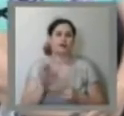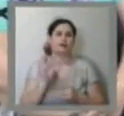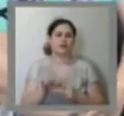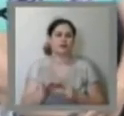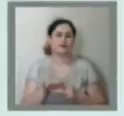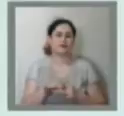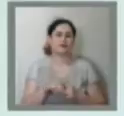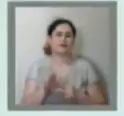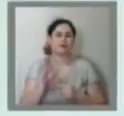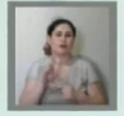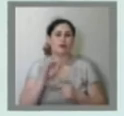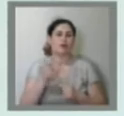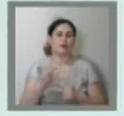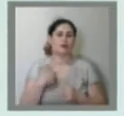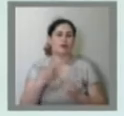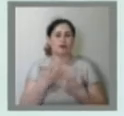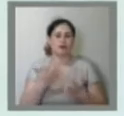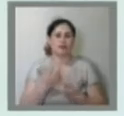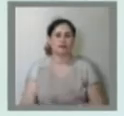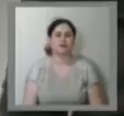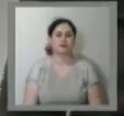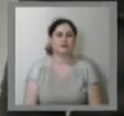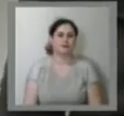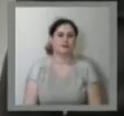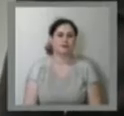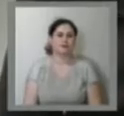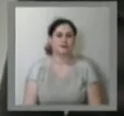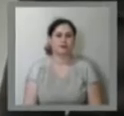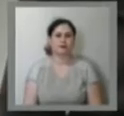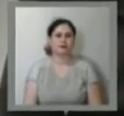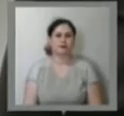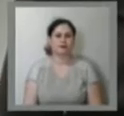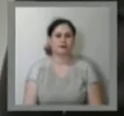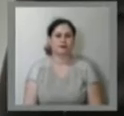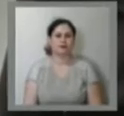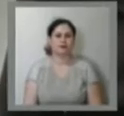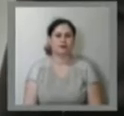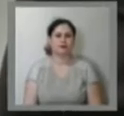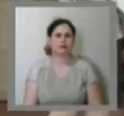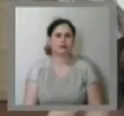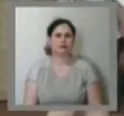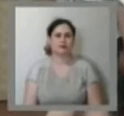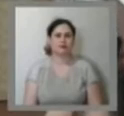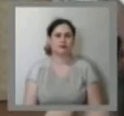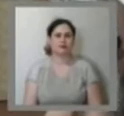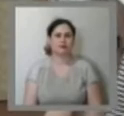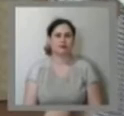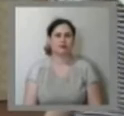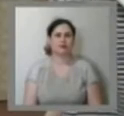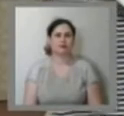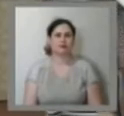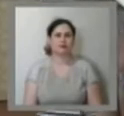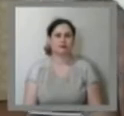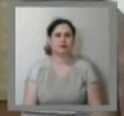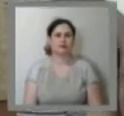Хай Бог нас береже. Рабі Божий Ніколає і рабі Божий любові нині вручайте друг другу